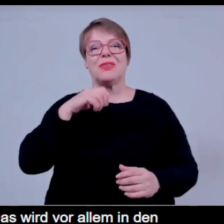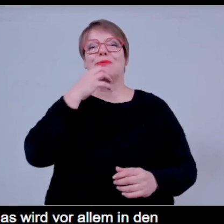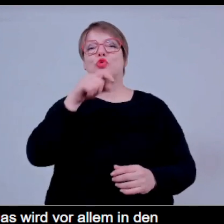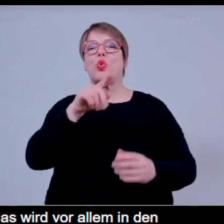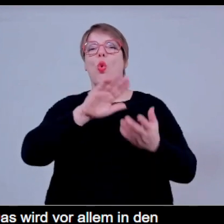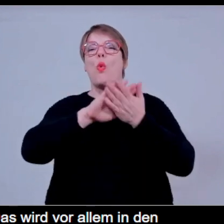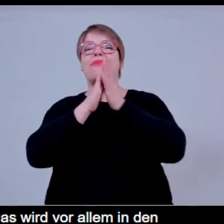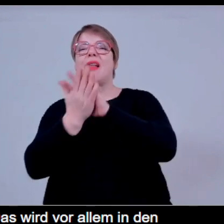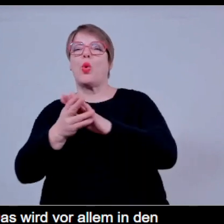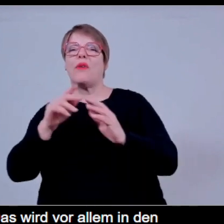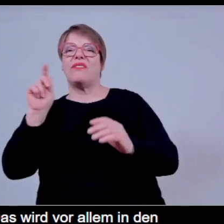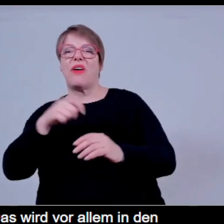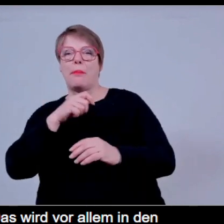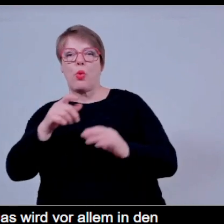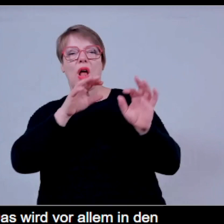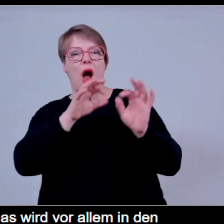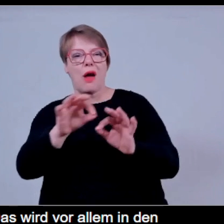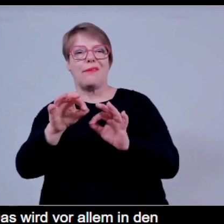Wohneinheiten haben.